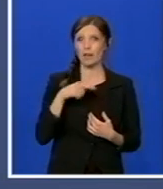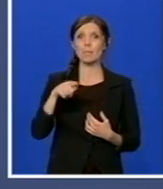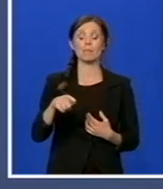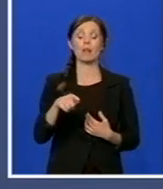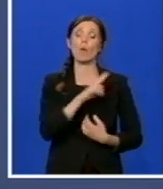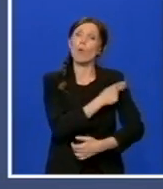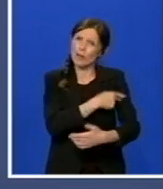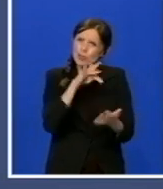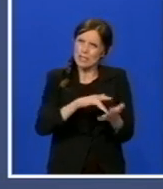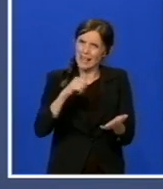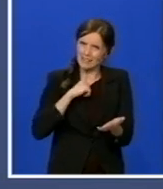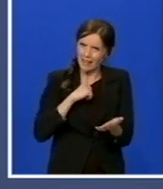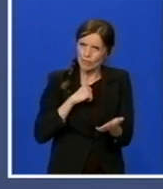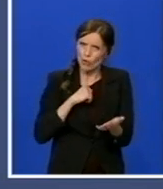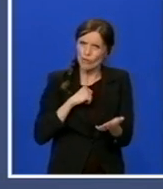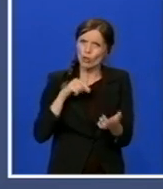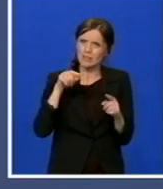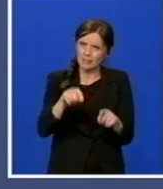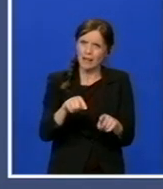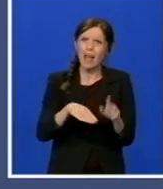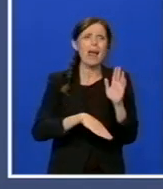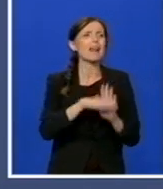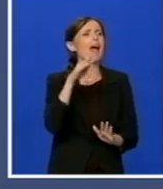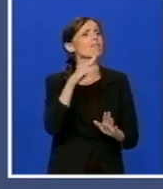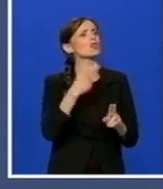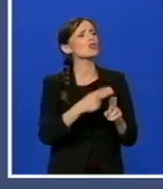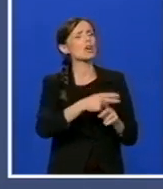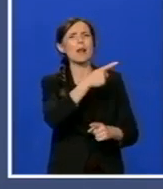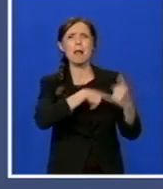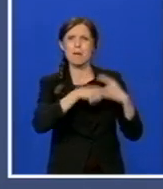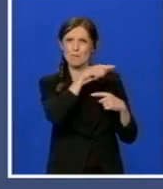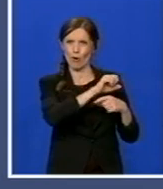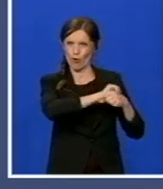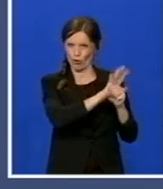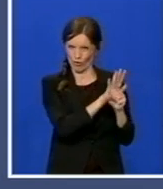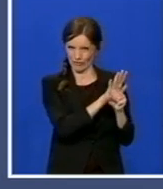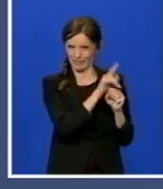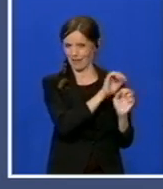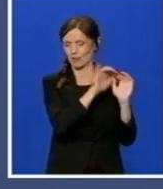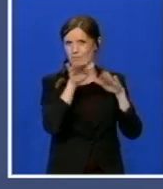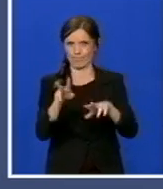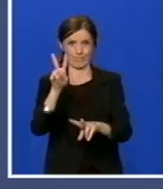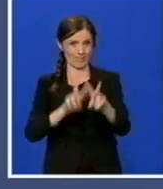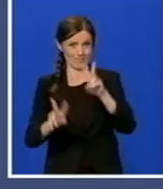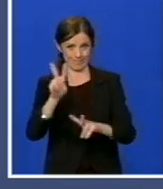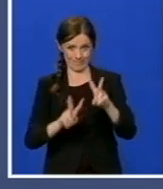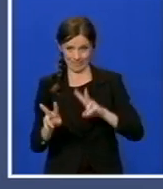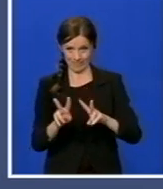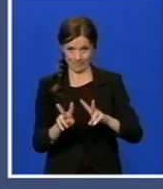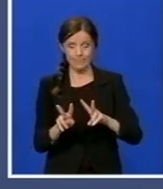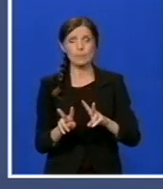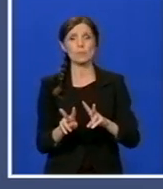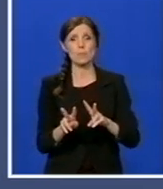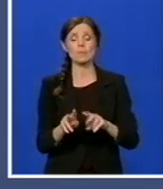sada najveći broj pacijenata obolelih od korona-19 virusa, što, kako sam vam rekla, zahteva